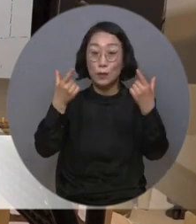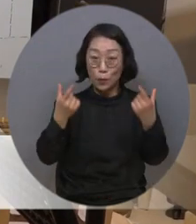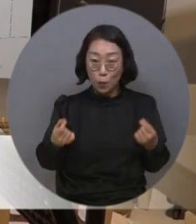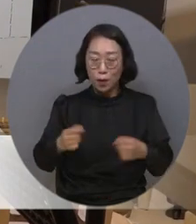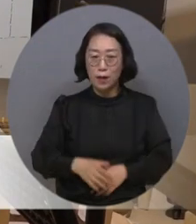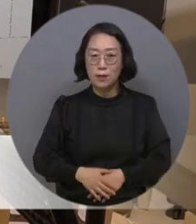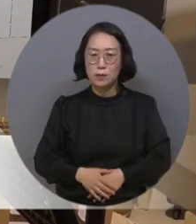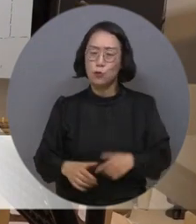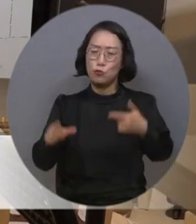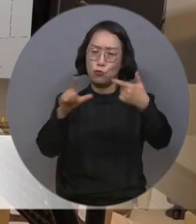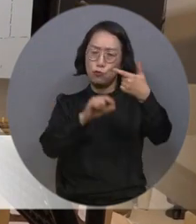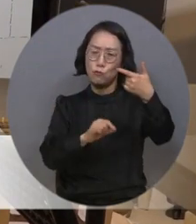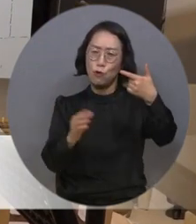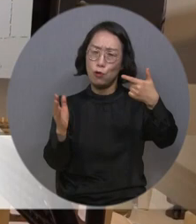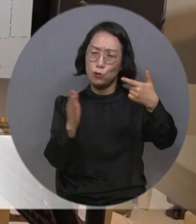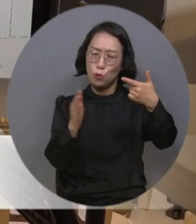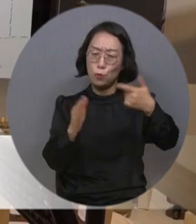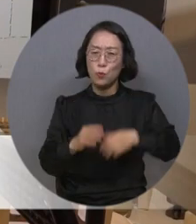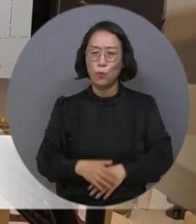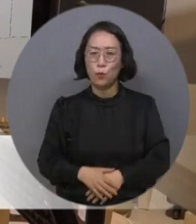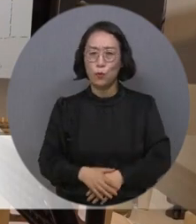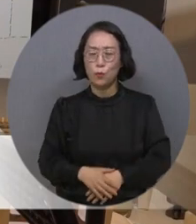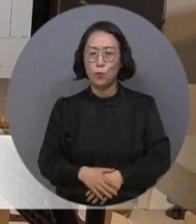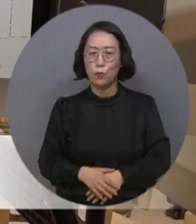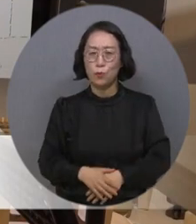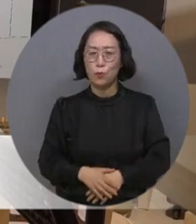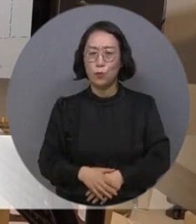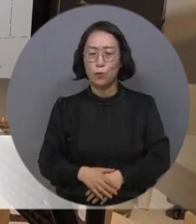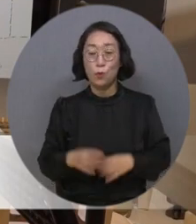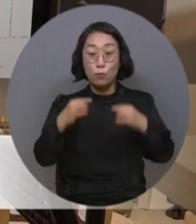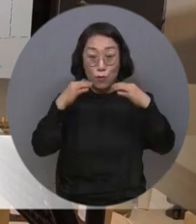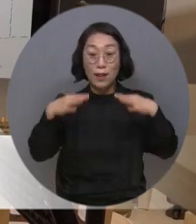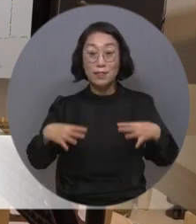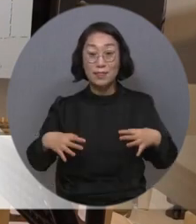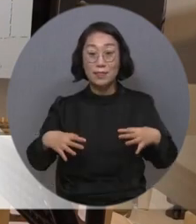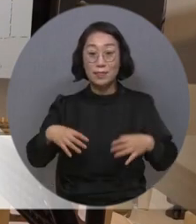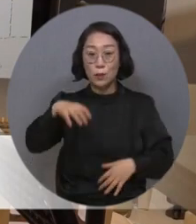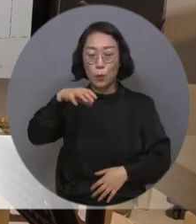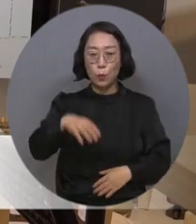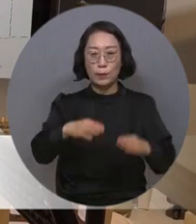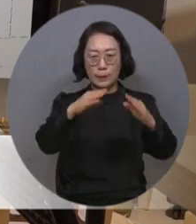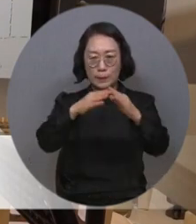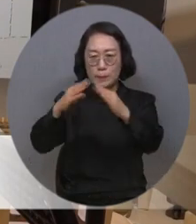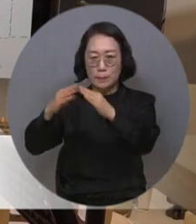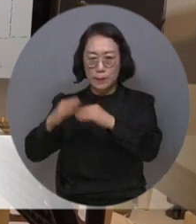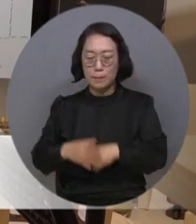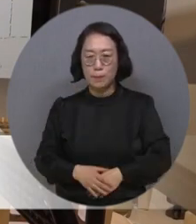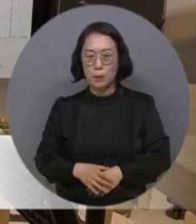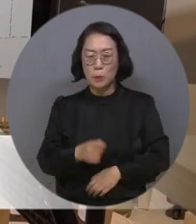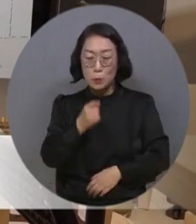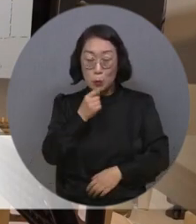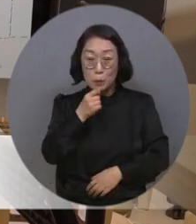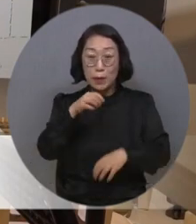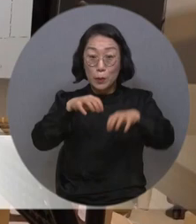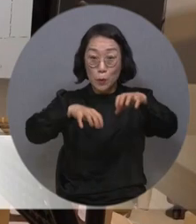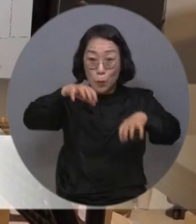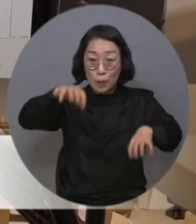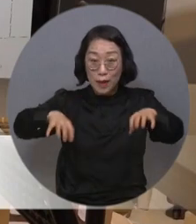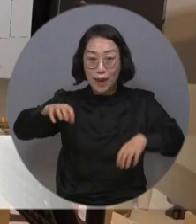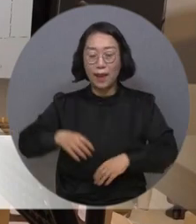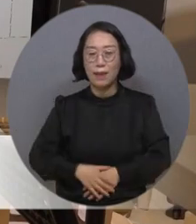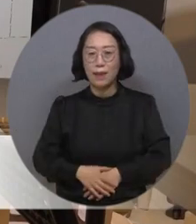해서 6월달 정도 되면 그 바리에서는 집집마다 적은 동네일수록